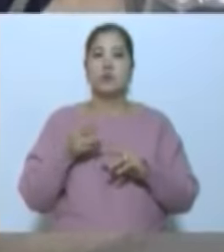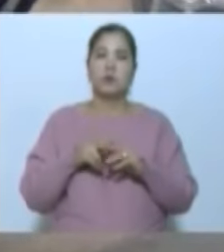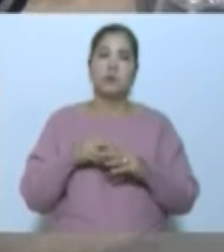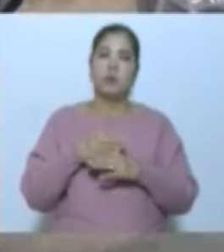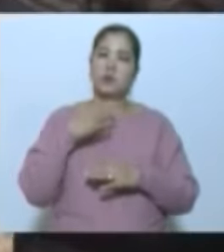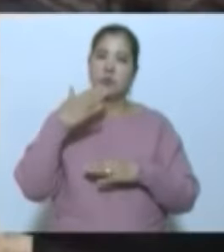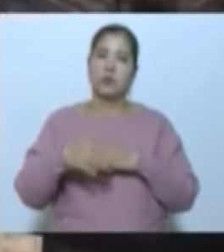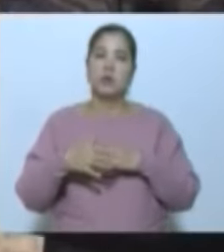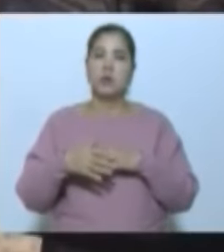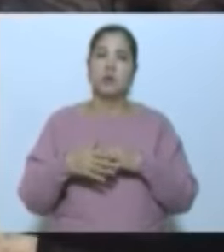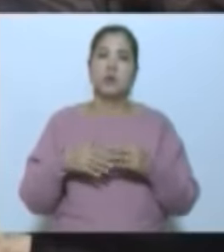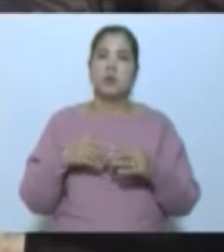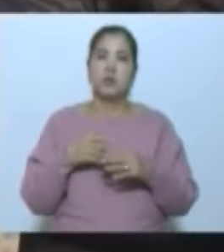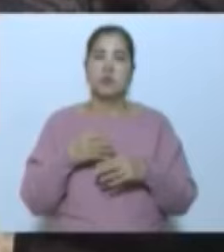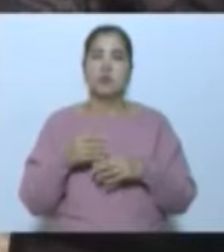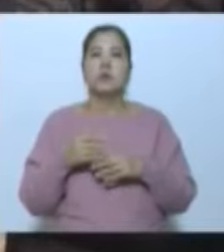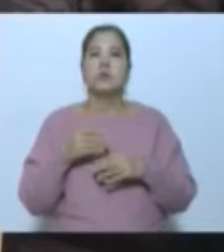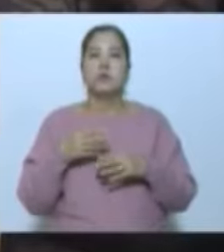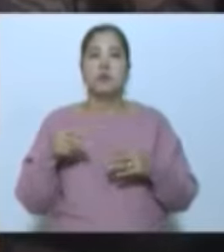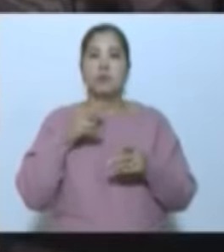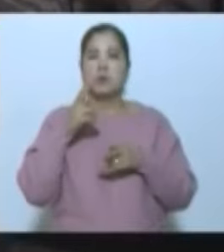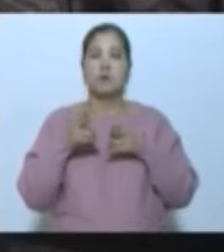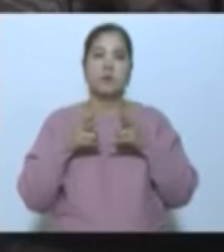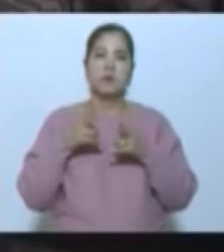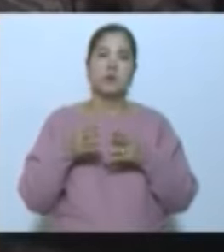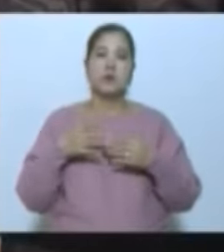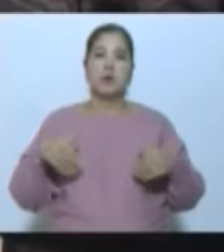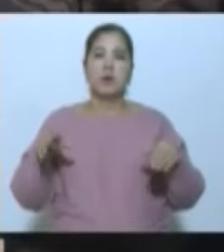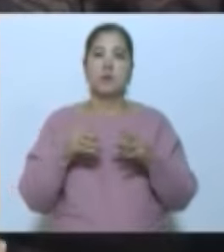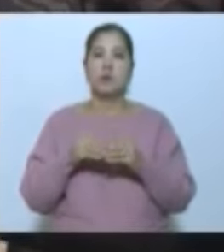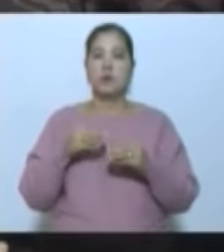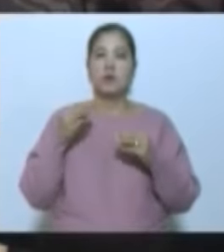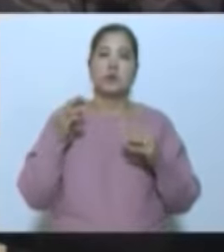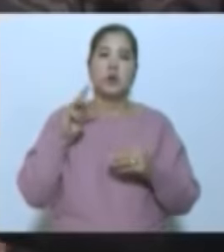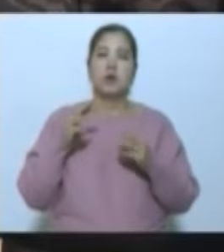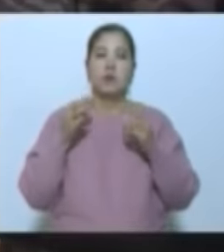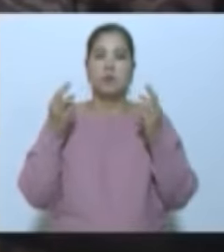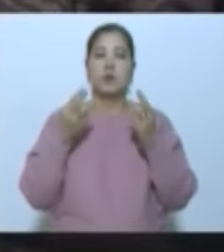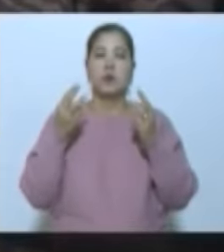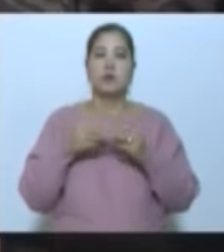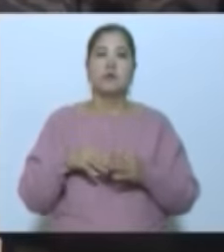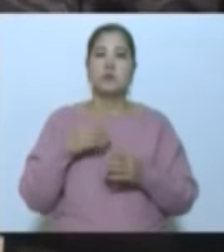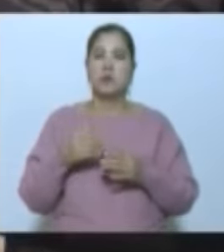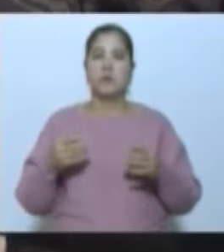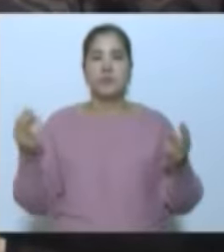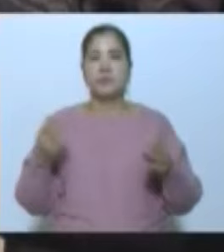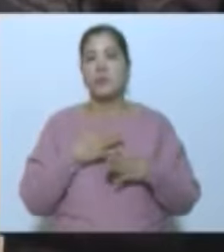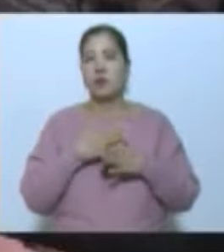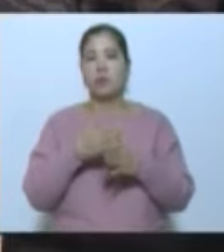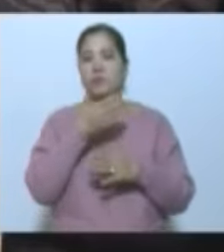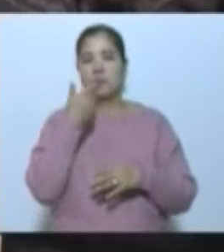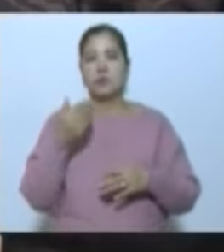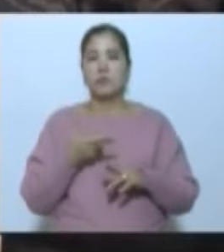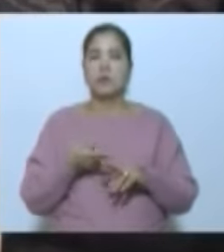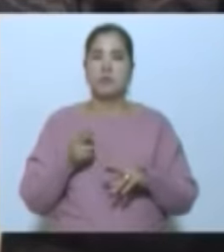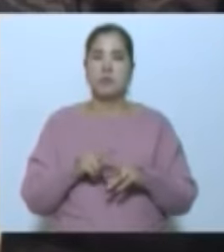один руководствующий орган к нам не обращался. Кроме того, от компании «Коммунай» для нашего села нет никакой пользы. По крайней мере, в этом предприятии